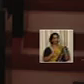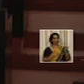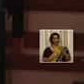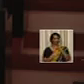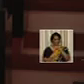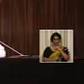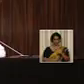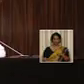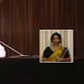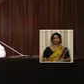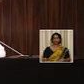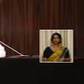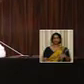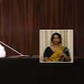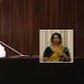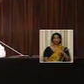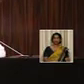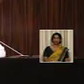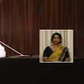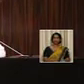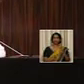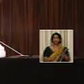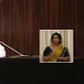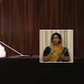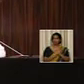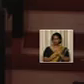මම යෝජනා කරමි. ගරු ධීවර අමාත්‍යතුමා.